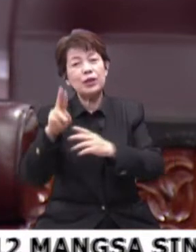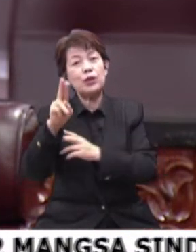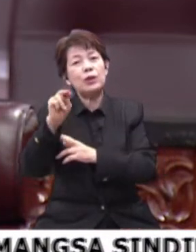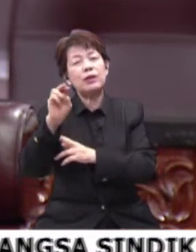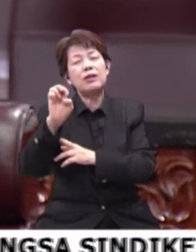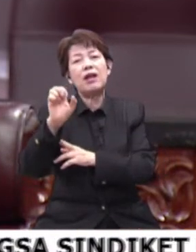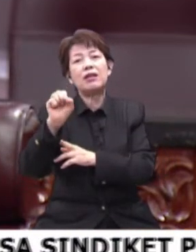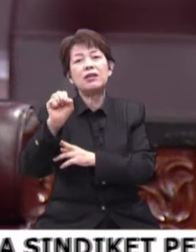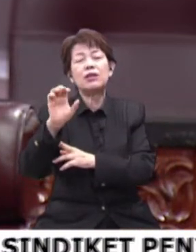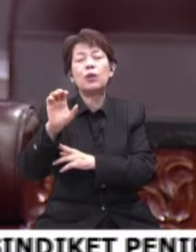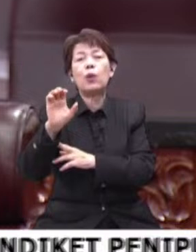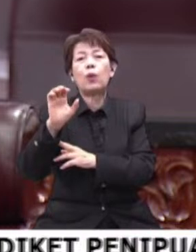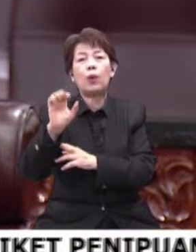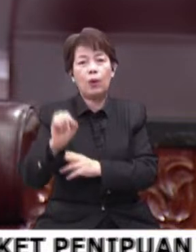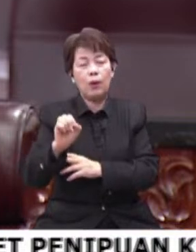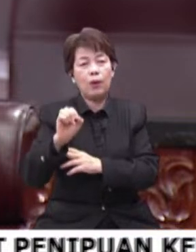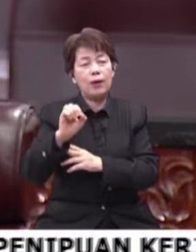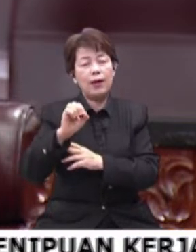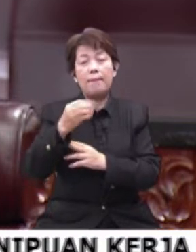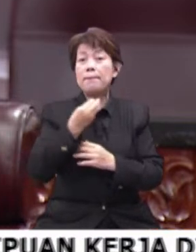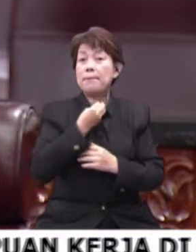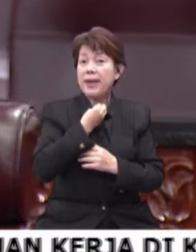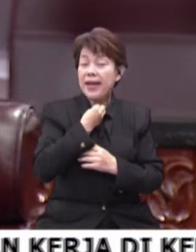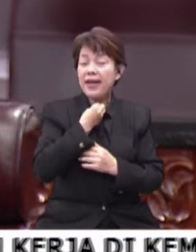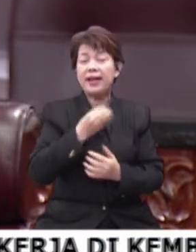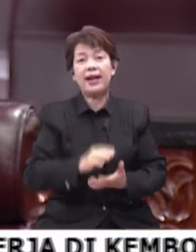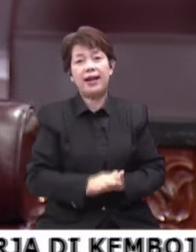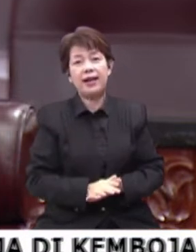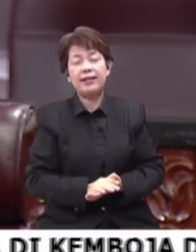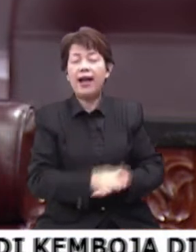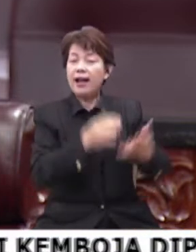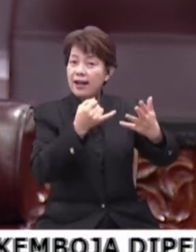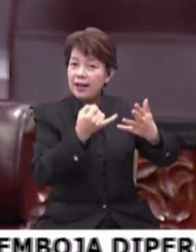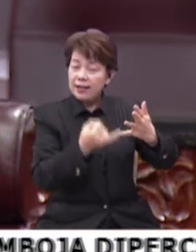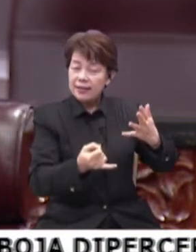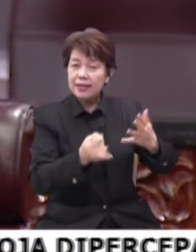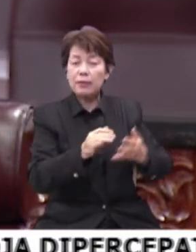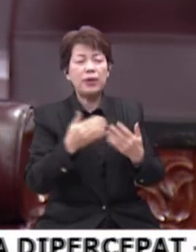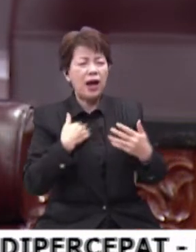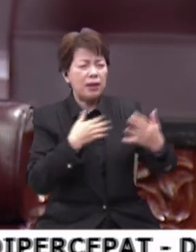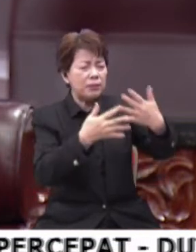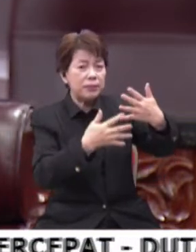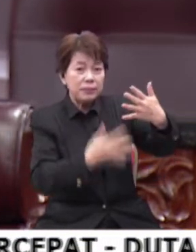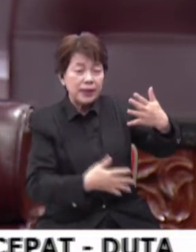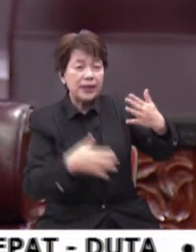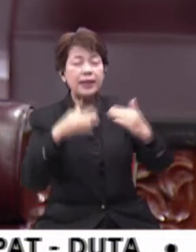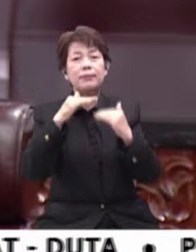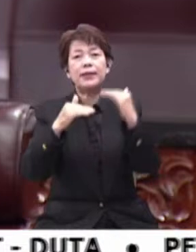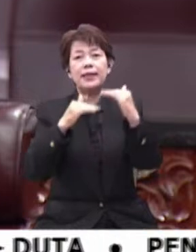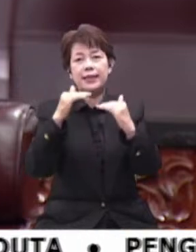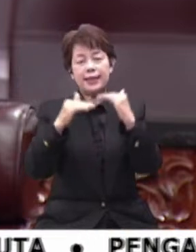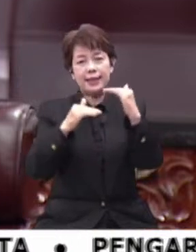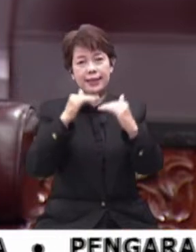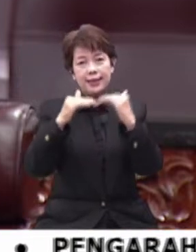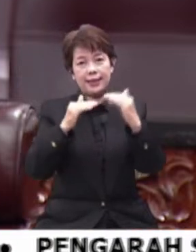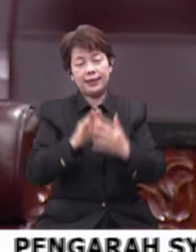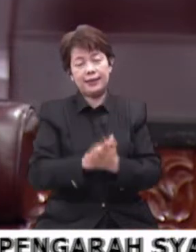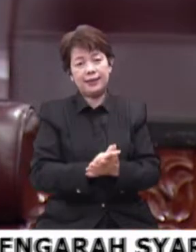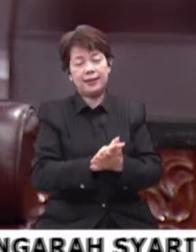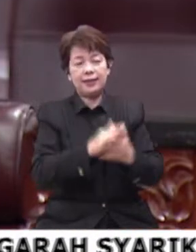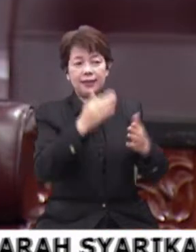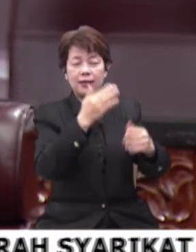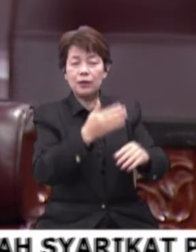lembah dan air sekali yang dalam peringkat pembinaan adalah cadangan pemeliharaan